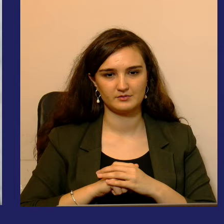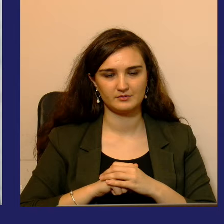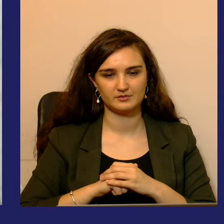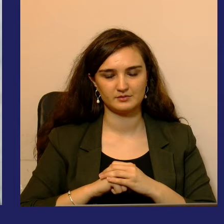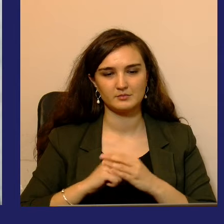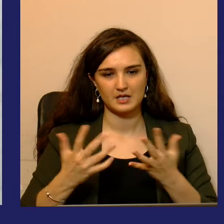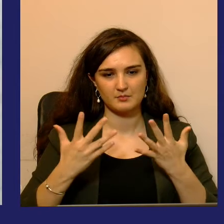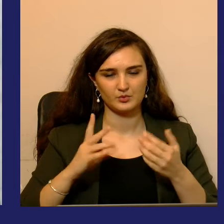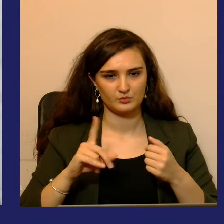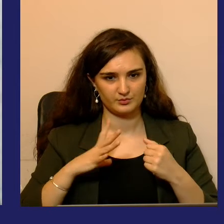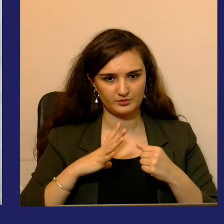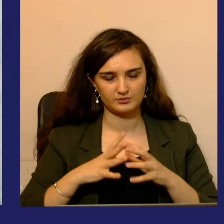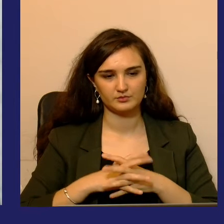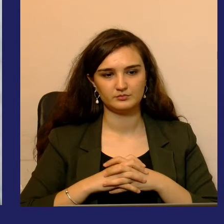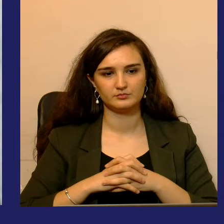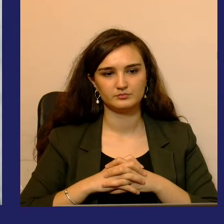მკაფიოდ.